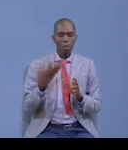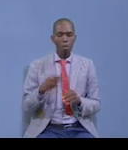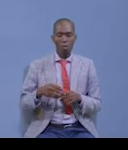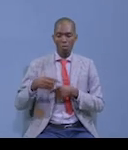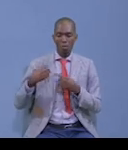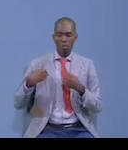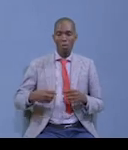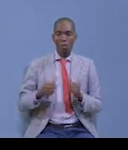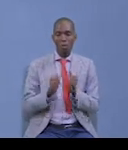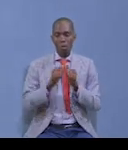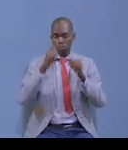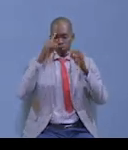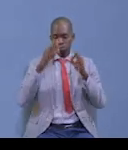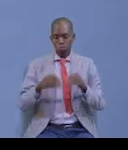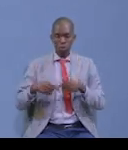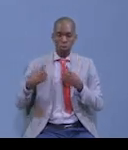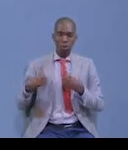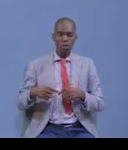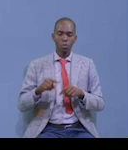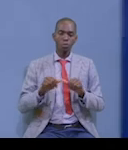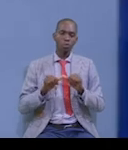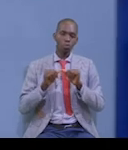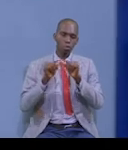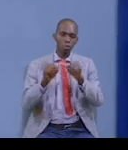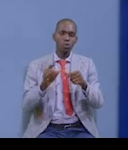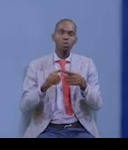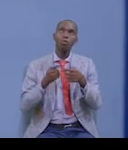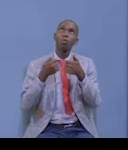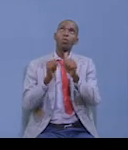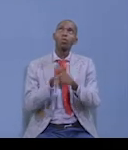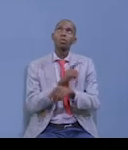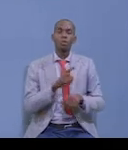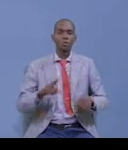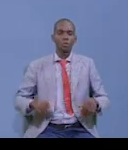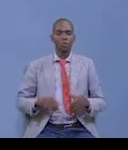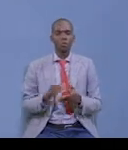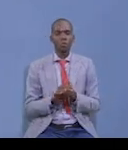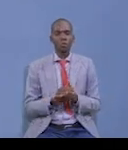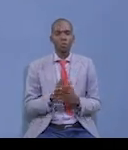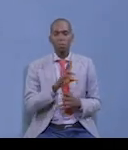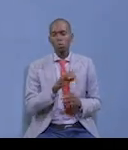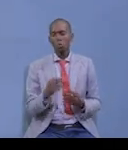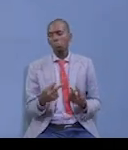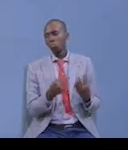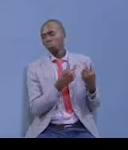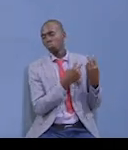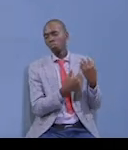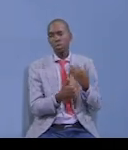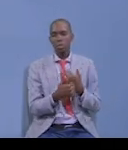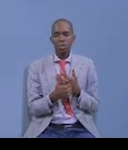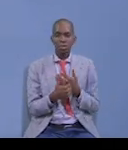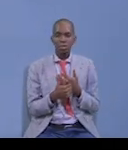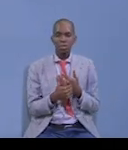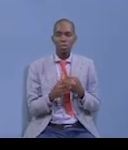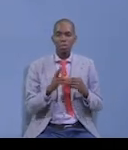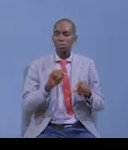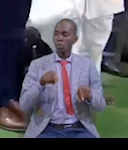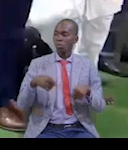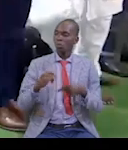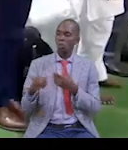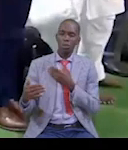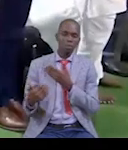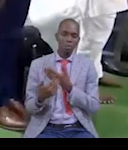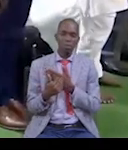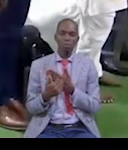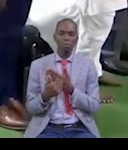after the Lord. అది మీరు ప్రభువును వెంబడించడానికి మీ ముఖ్య ఉద్దేశంగా ఉంటుంది. No turning back. వెనక్కి తిరగడం లేదు. No going back.